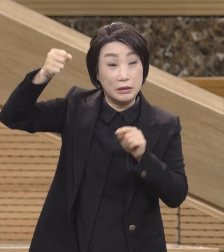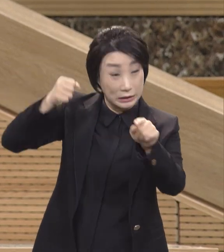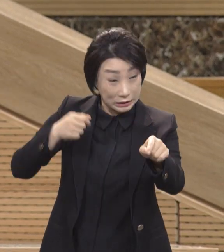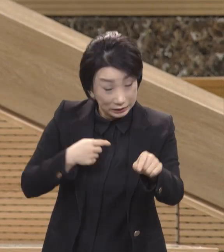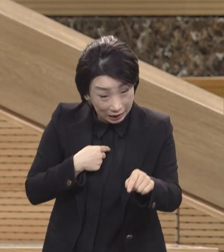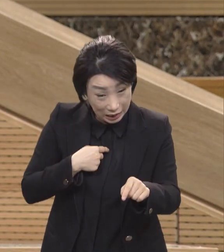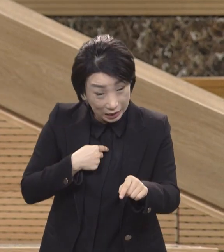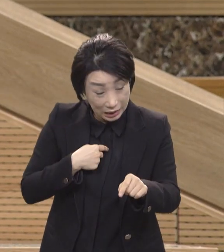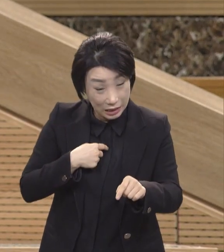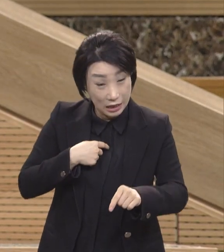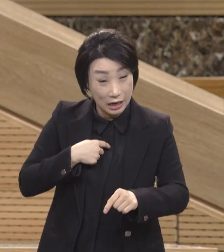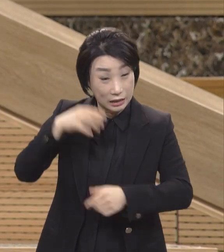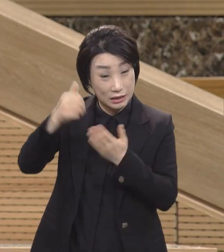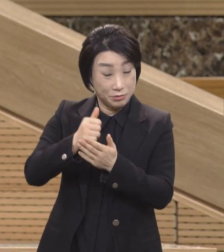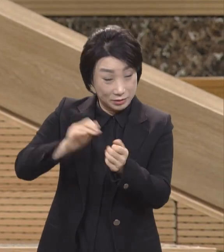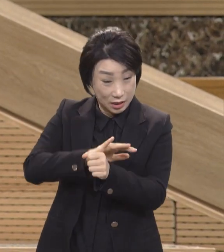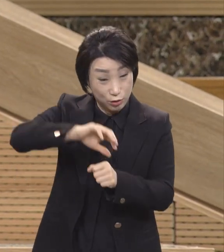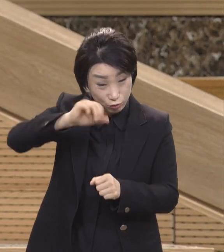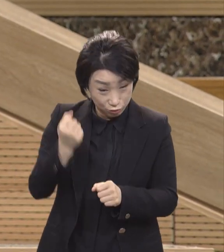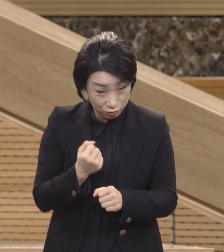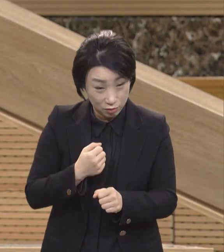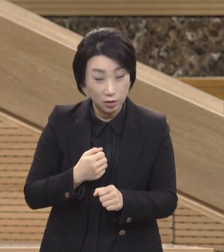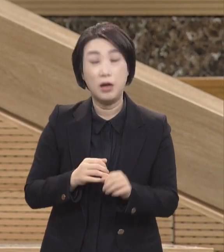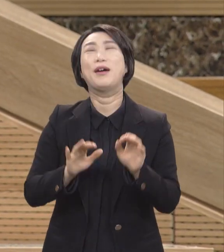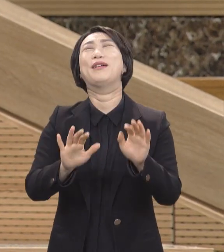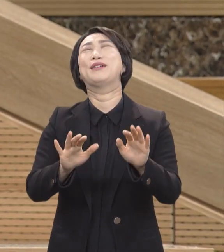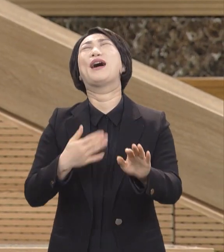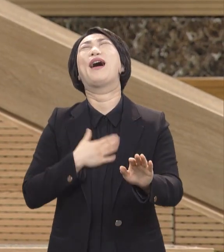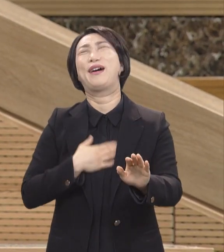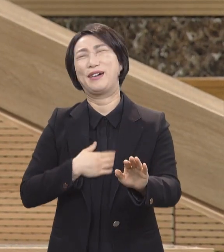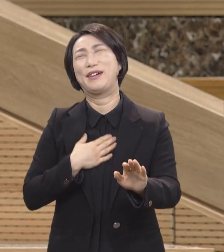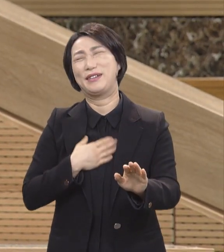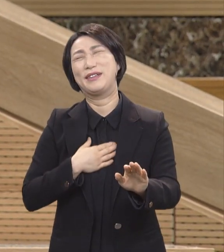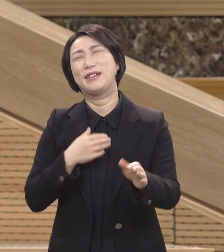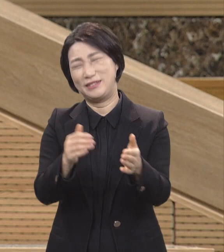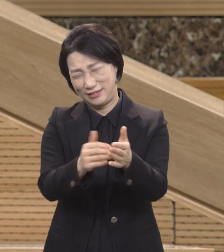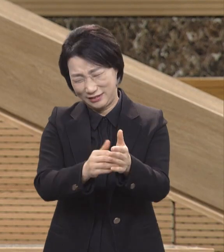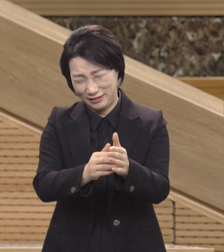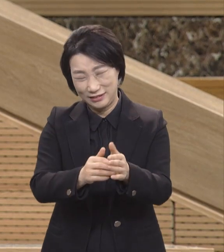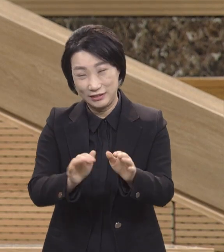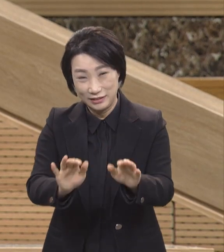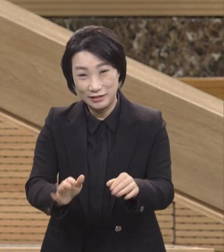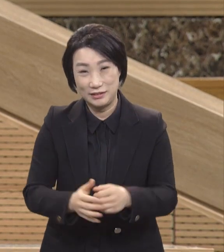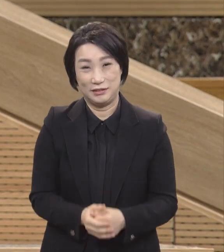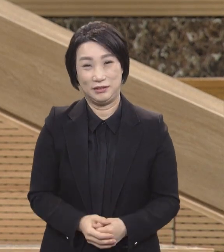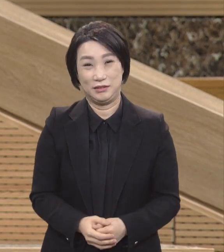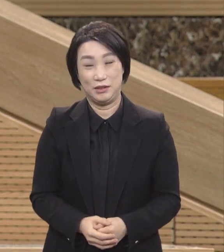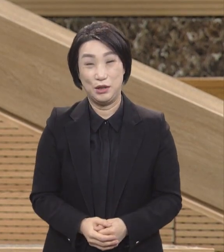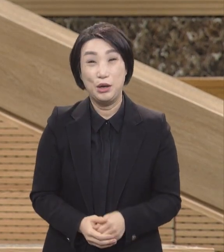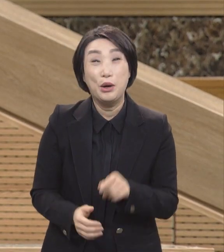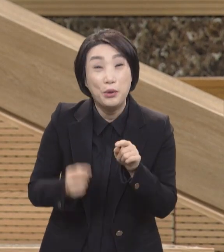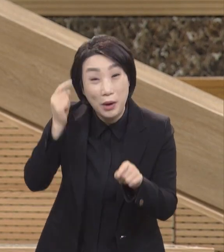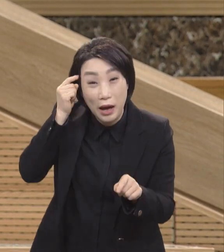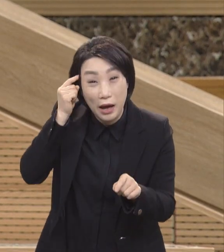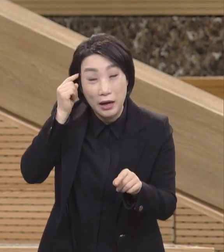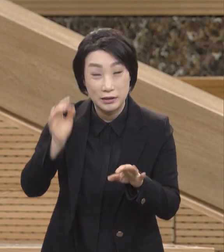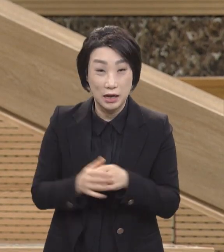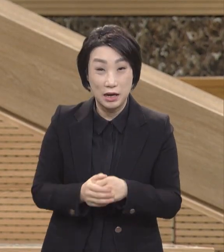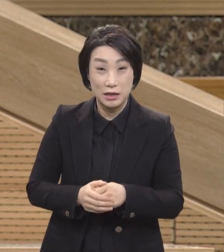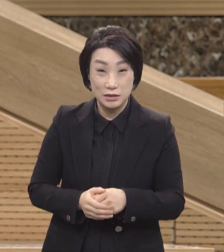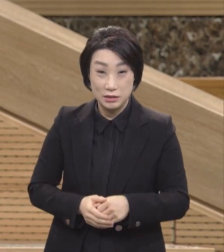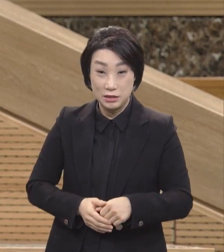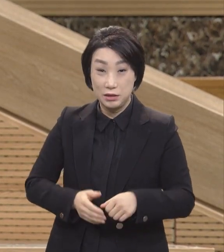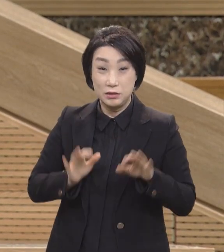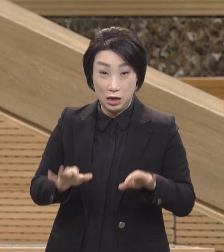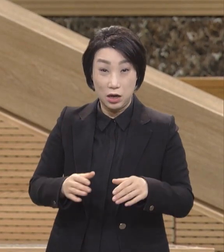나를 사랑하고 순종하는 줄 내가 알았다. 왜? 벌써 니리 가서